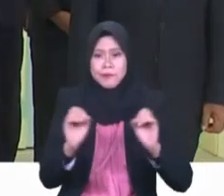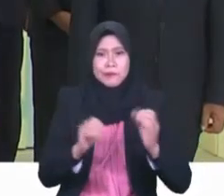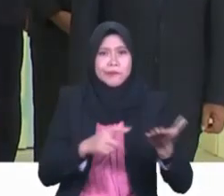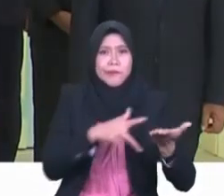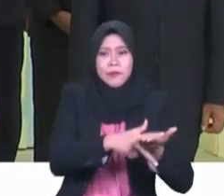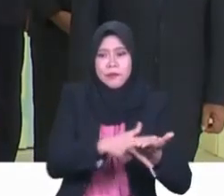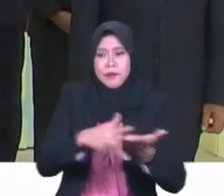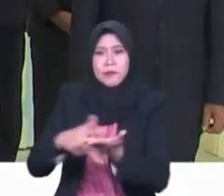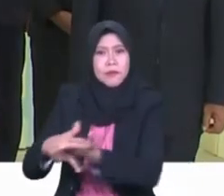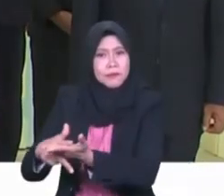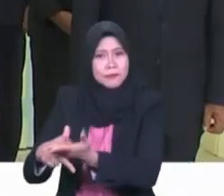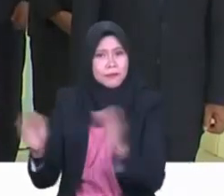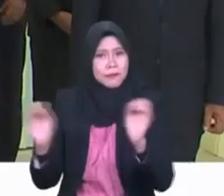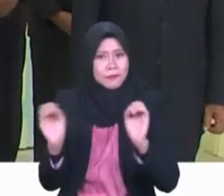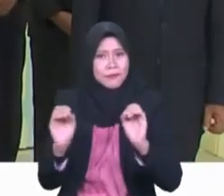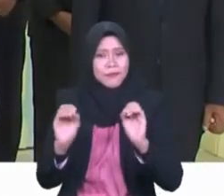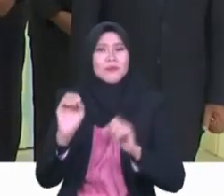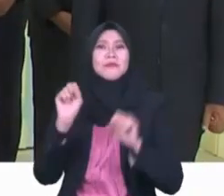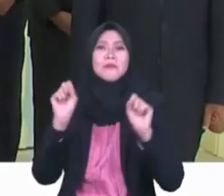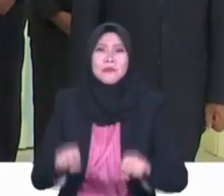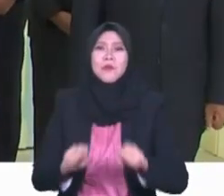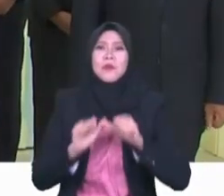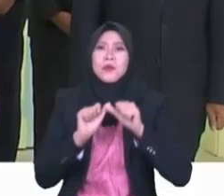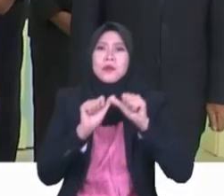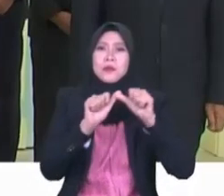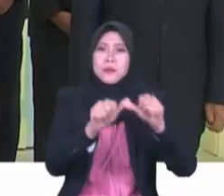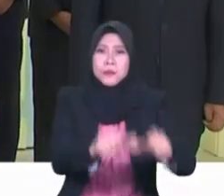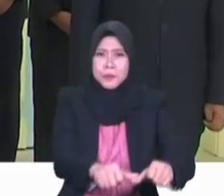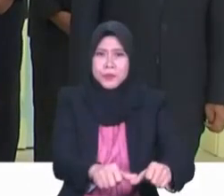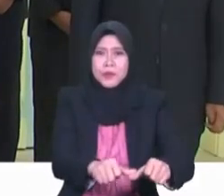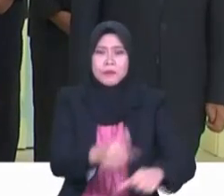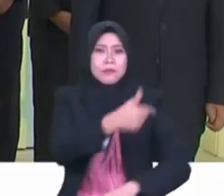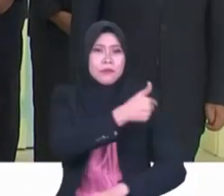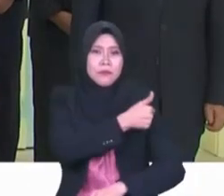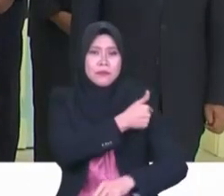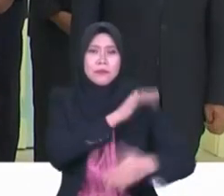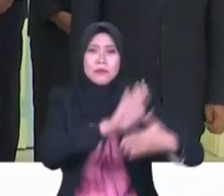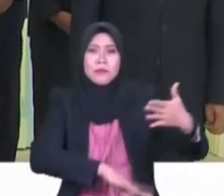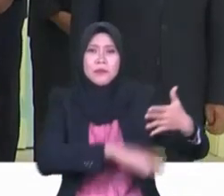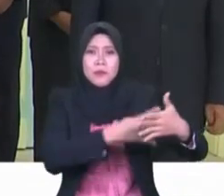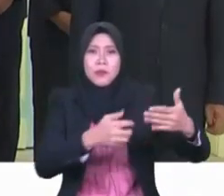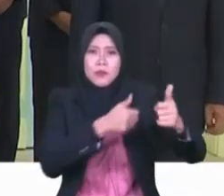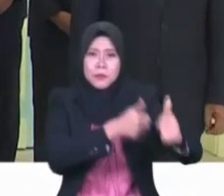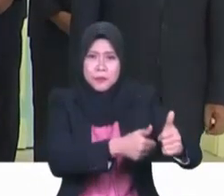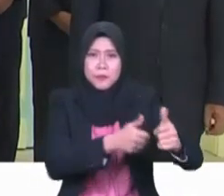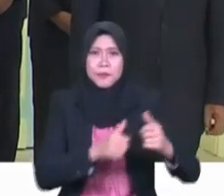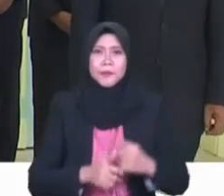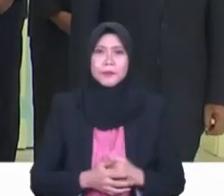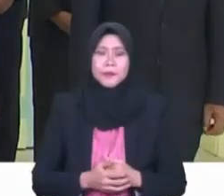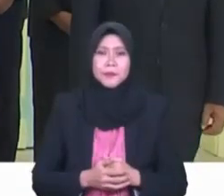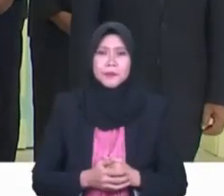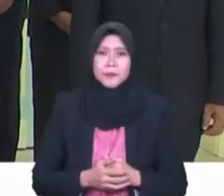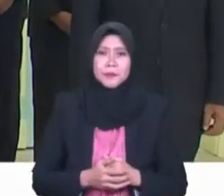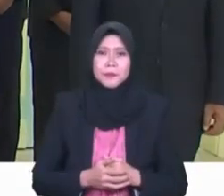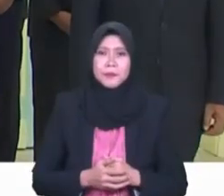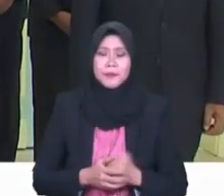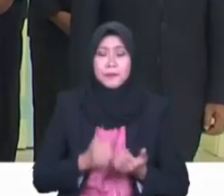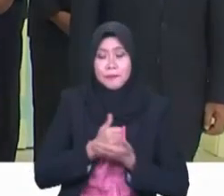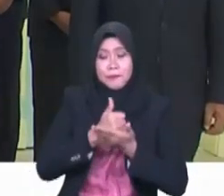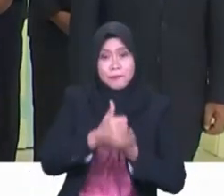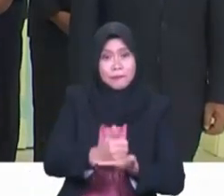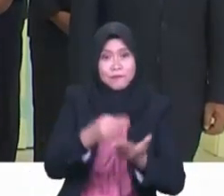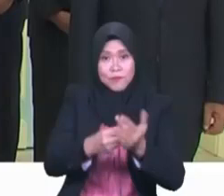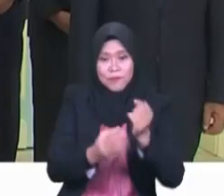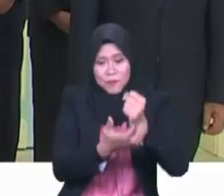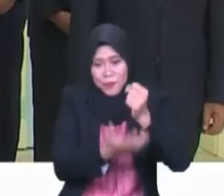terganggu dan terus dilaksanakan mengikut jadual. Begitu juga bantuan-bantuan